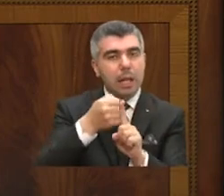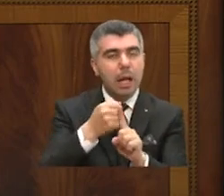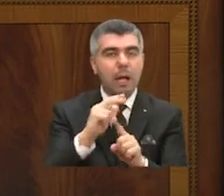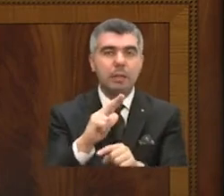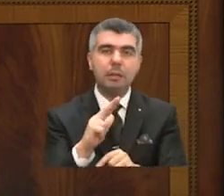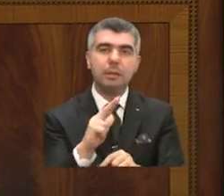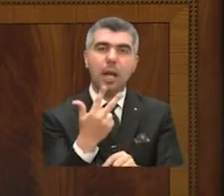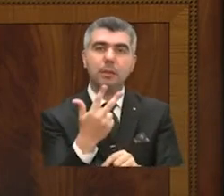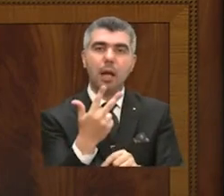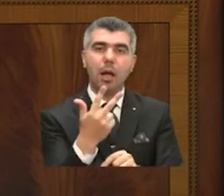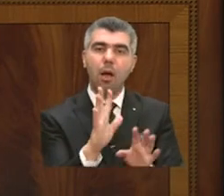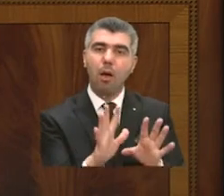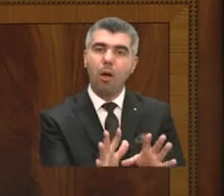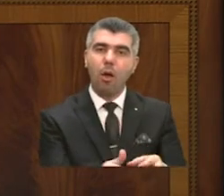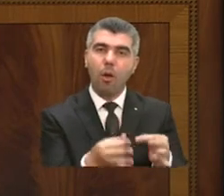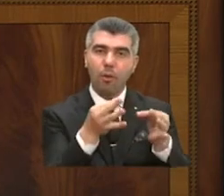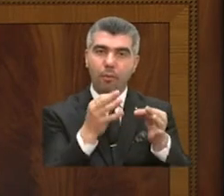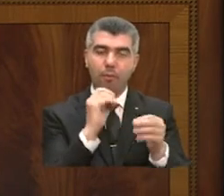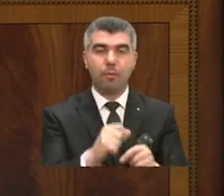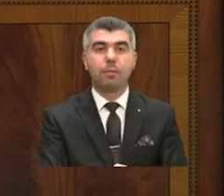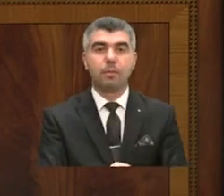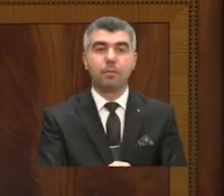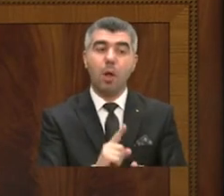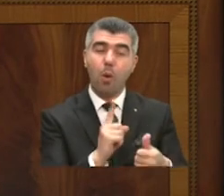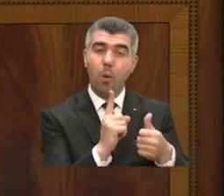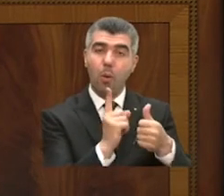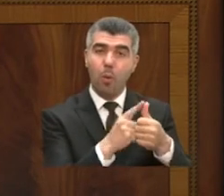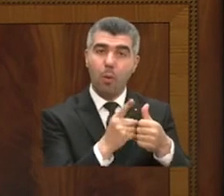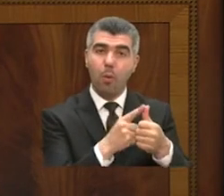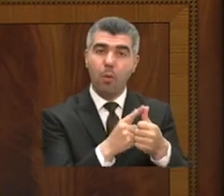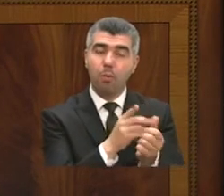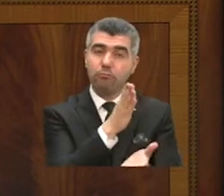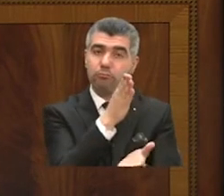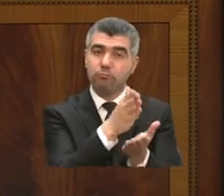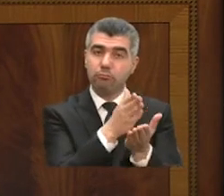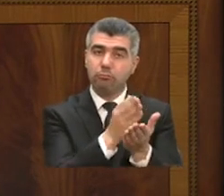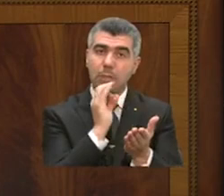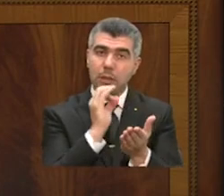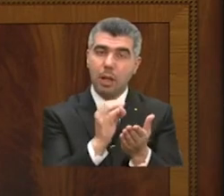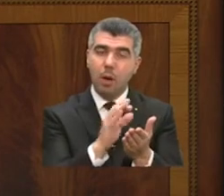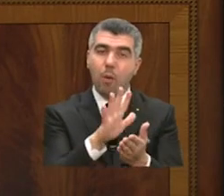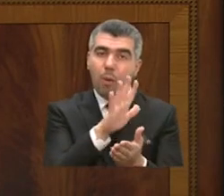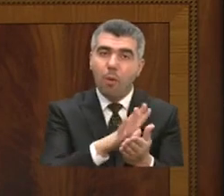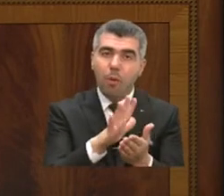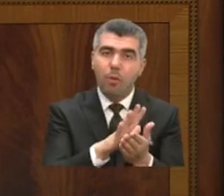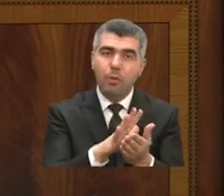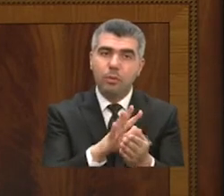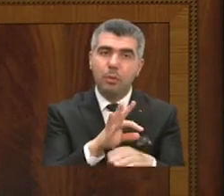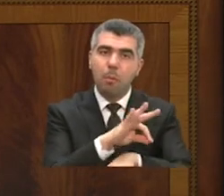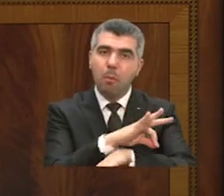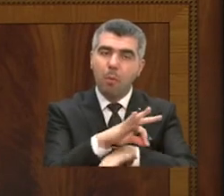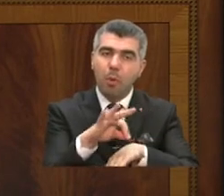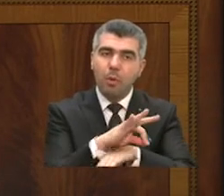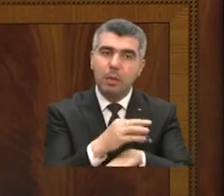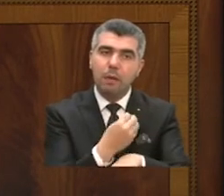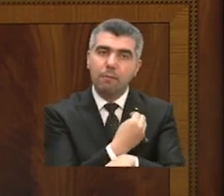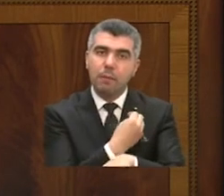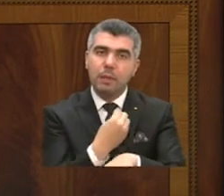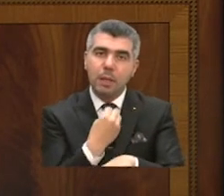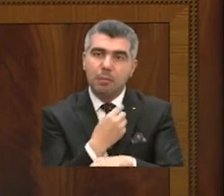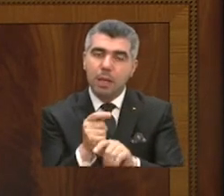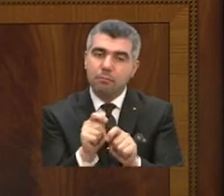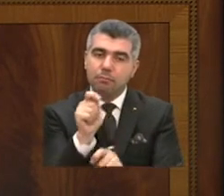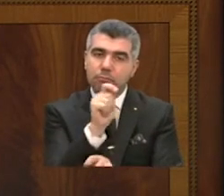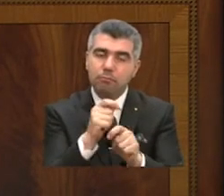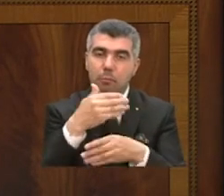المتكازات الأساسية تتمثل في اعتماد حكامة جيدة بالقطاع وتتمين الموارد البشرية وتأهيل البنيات